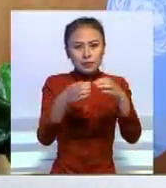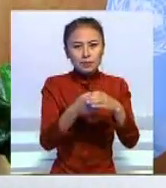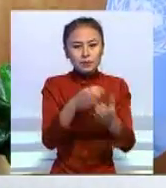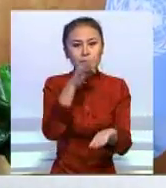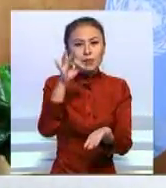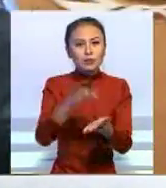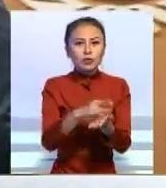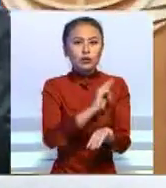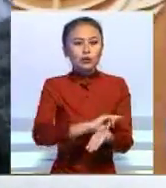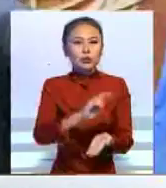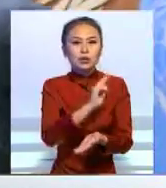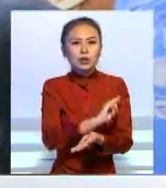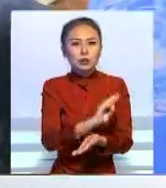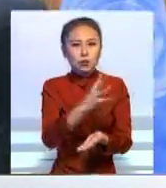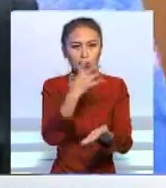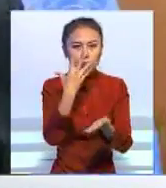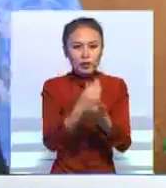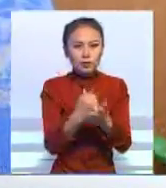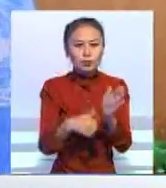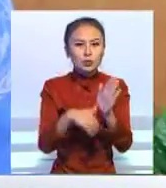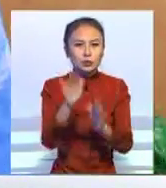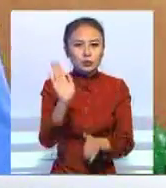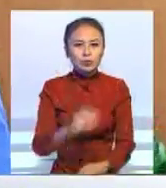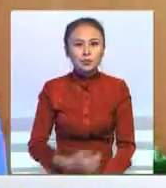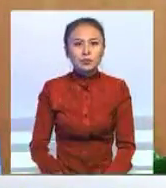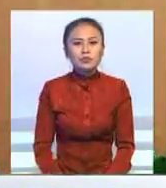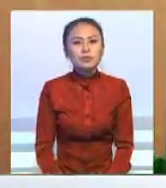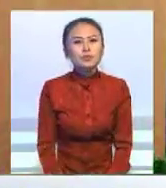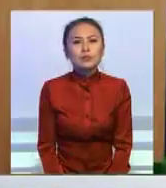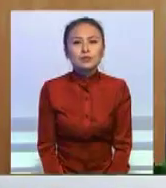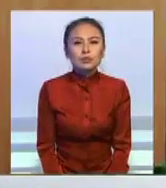еліміздің бітімгерлік мақсаттағы жұмыстарына оң бағасын берді.